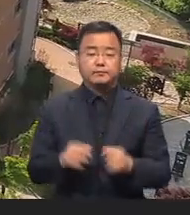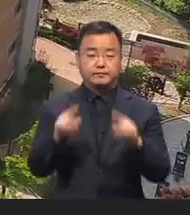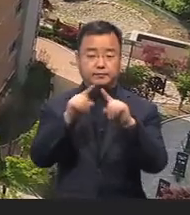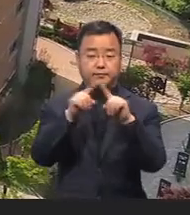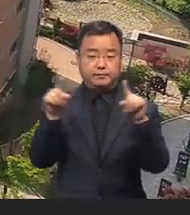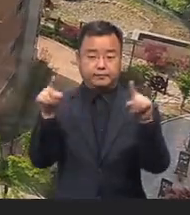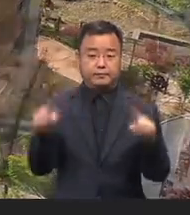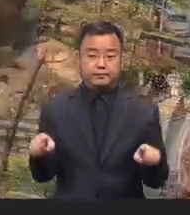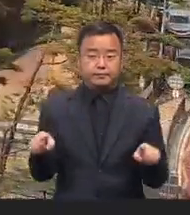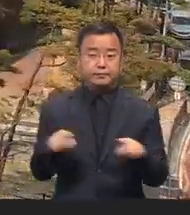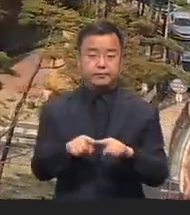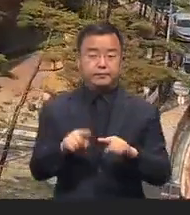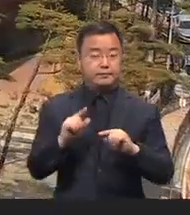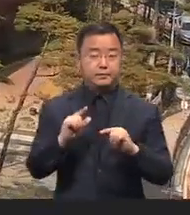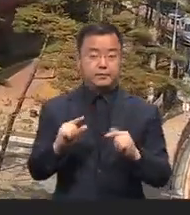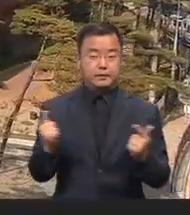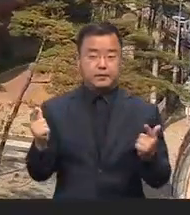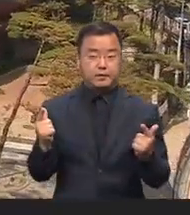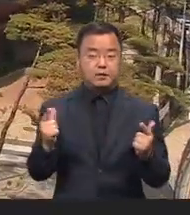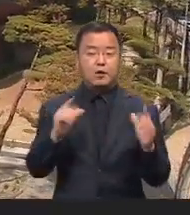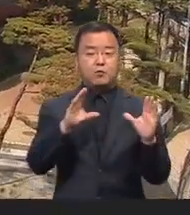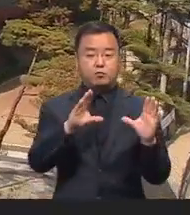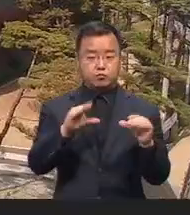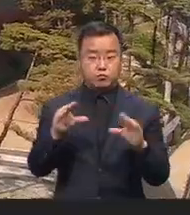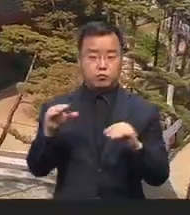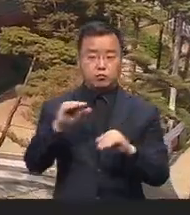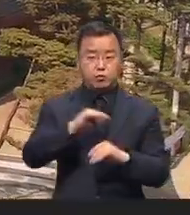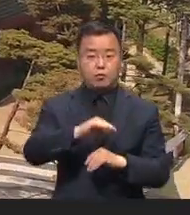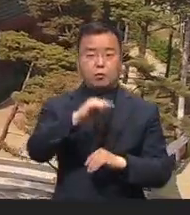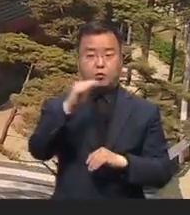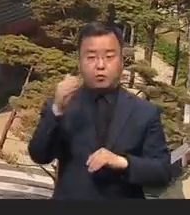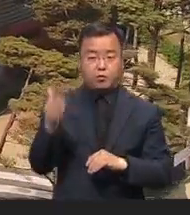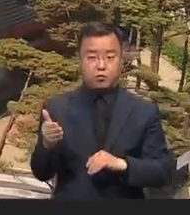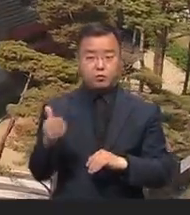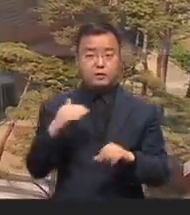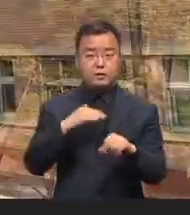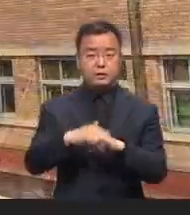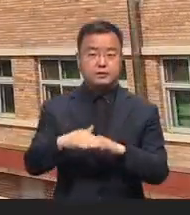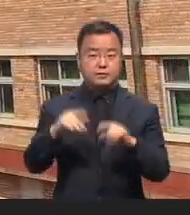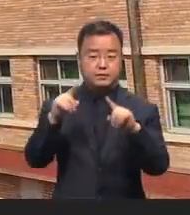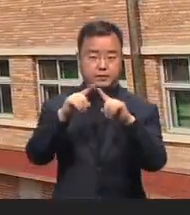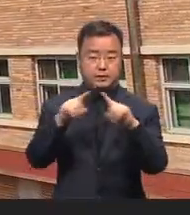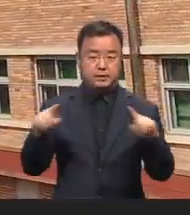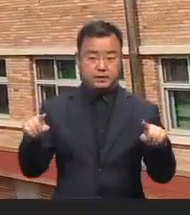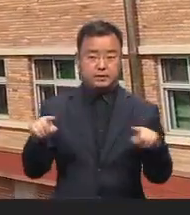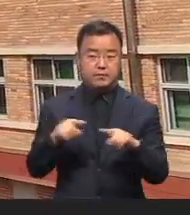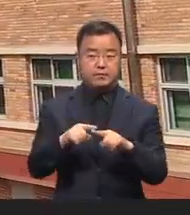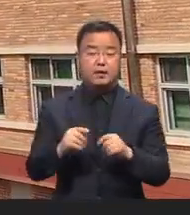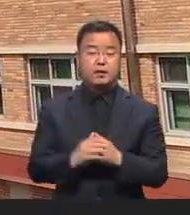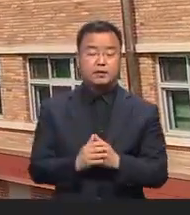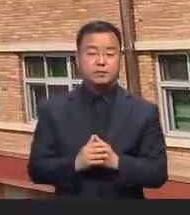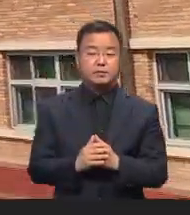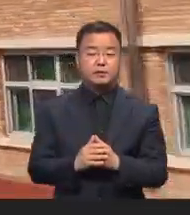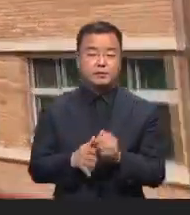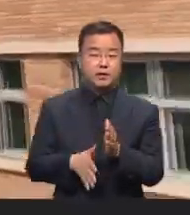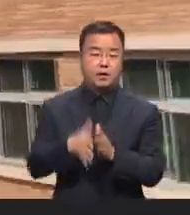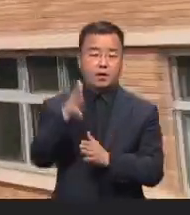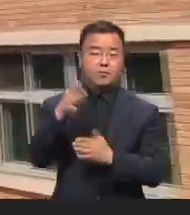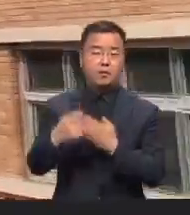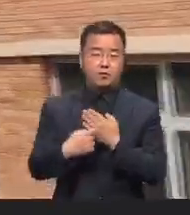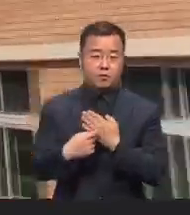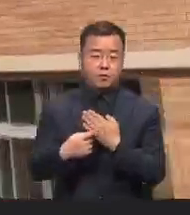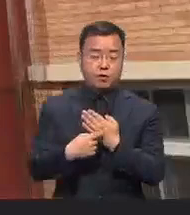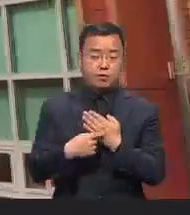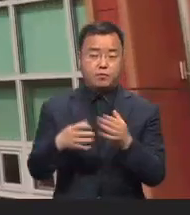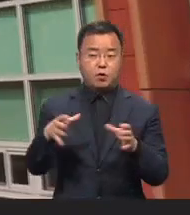직사각형의 건물 대신 부드러운 곡선으로 이어지는 삼각형의 건물. 건물 외부는 지역의 상징인